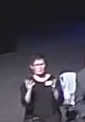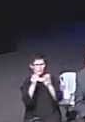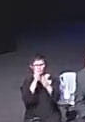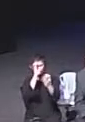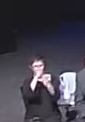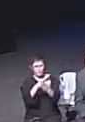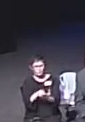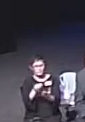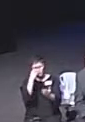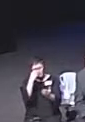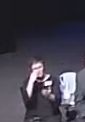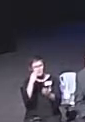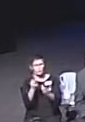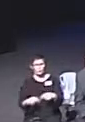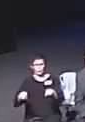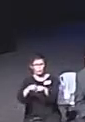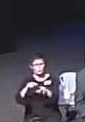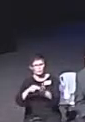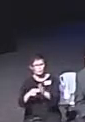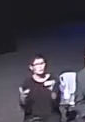ja toteutussuunnitelman.